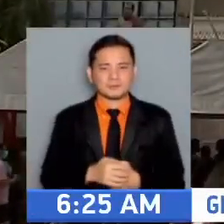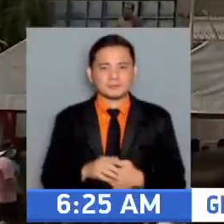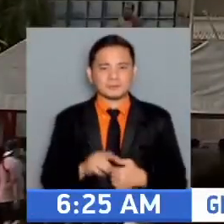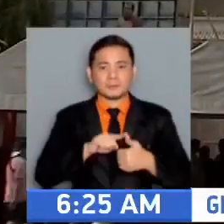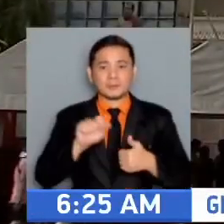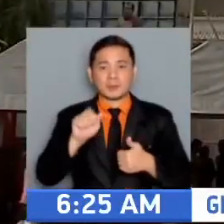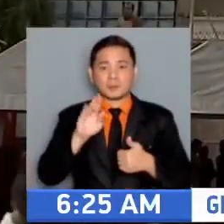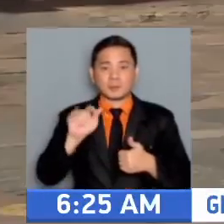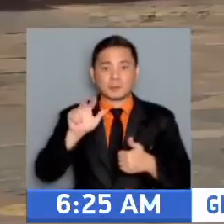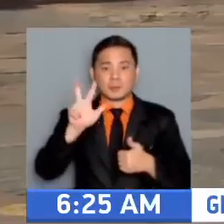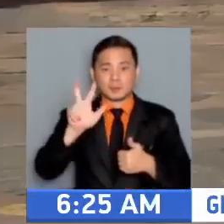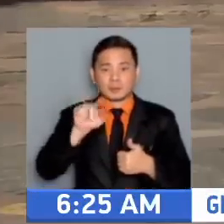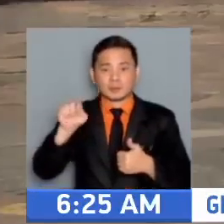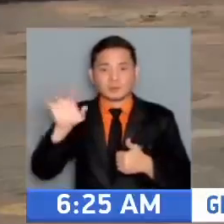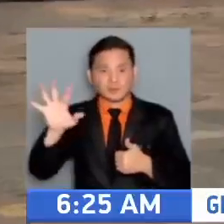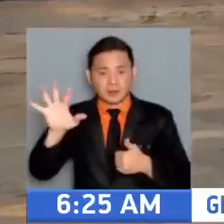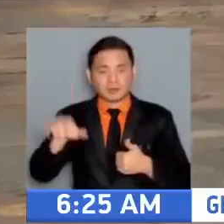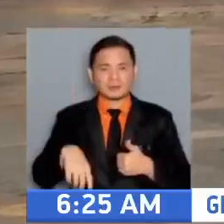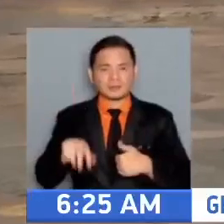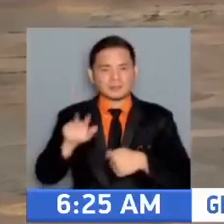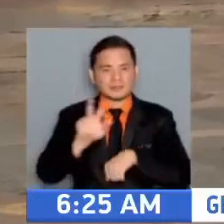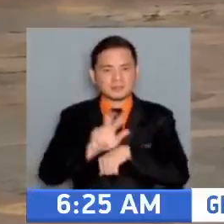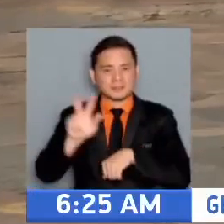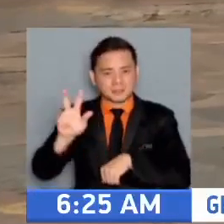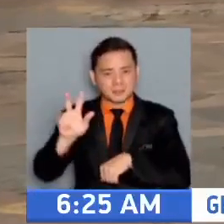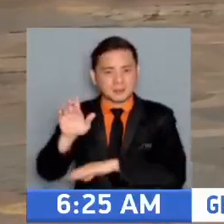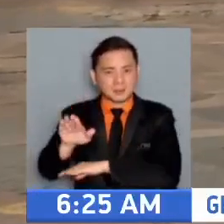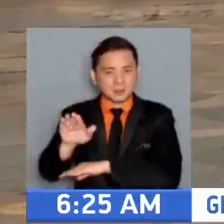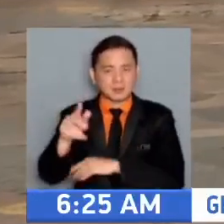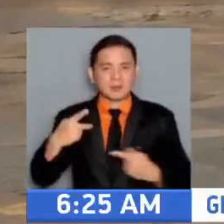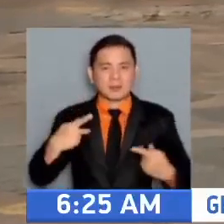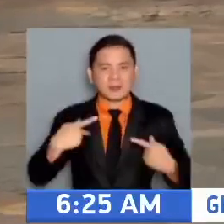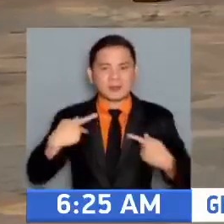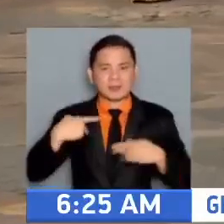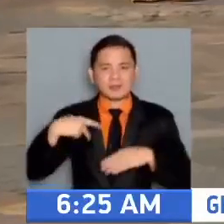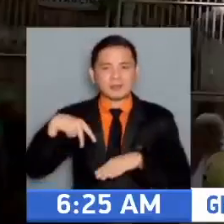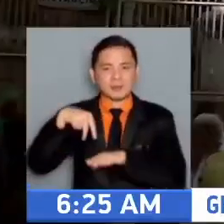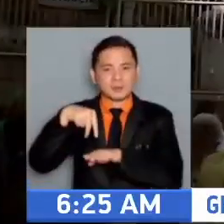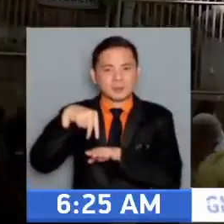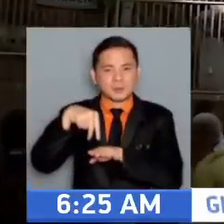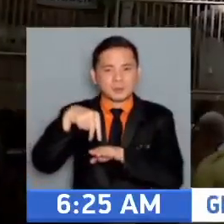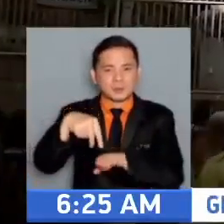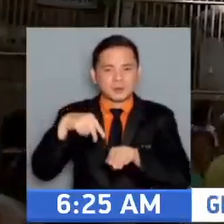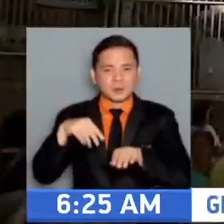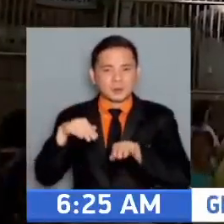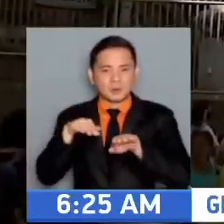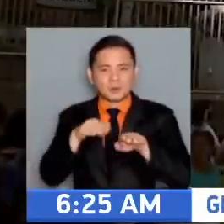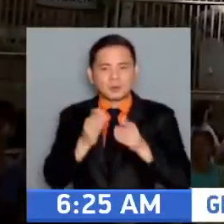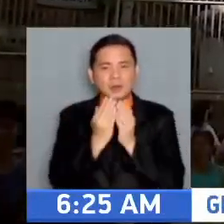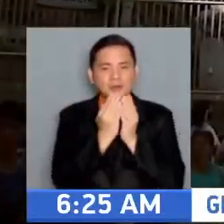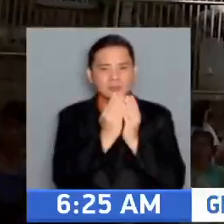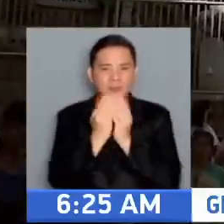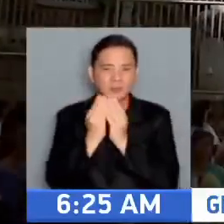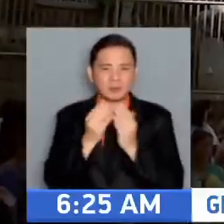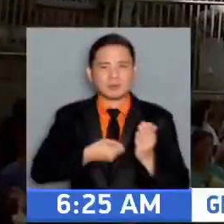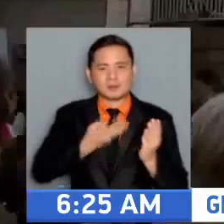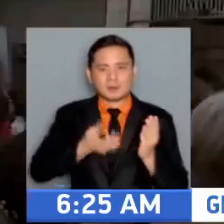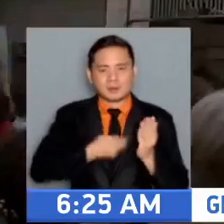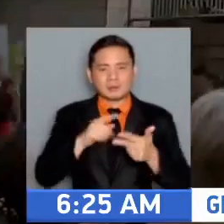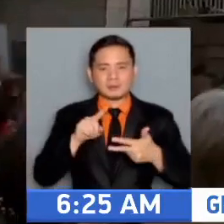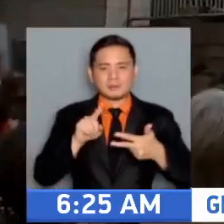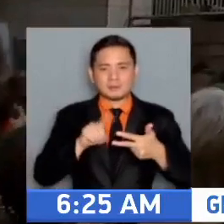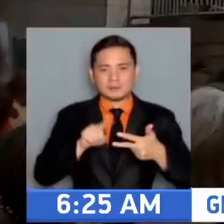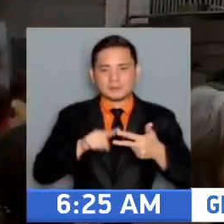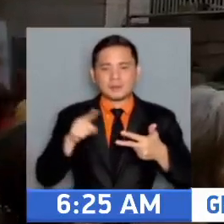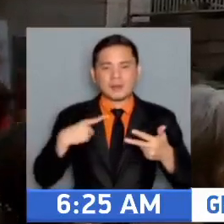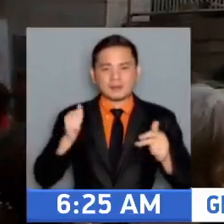ng hapon, idaraos ang Pasyong Mahal sa Plaza Miranda. Sa April 5, Miyerkules Santo naman, ang Senakulo, alas